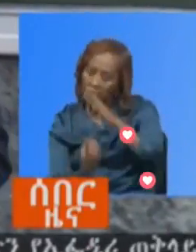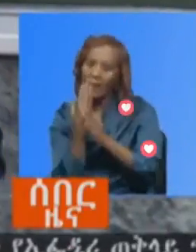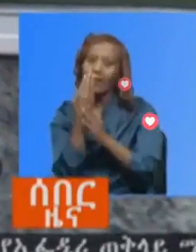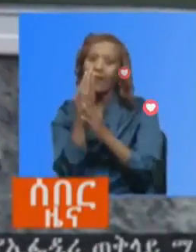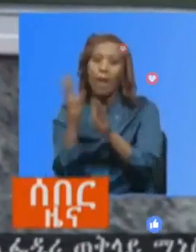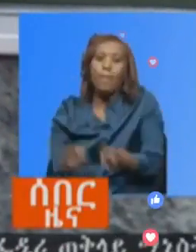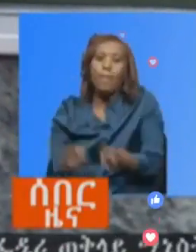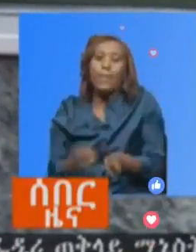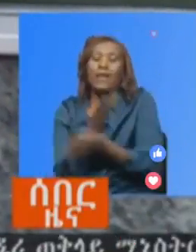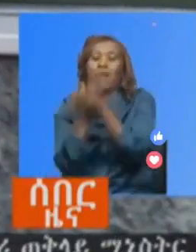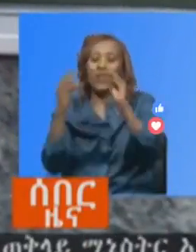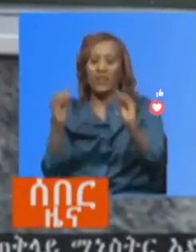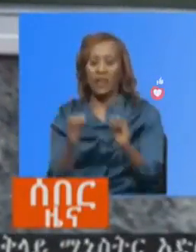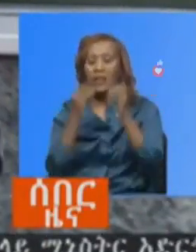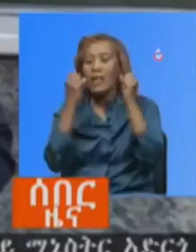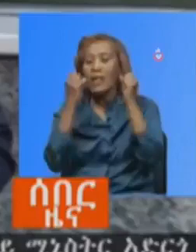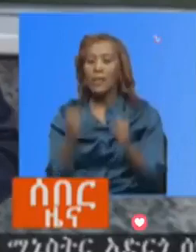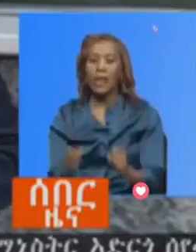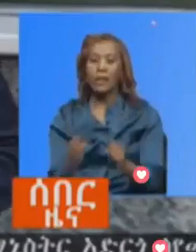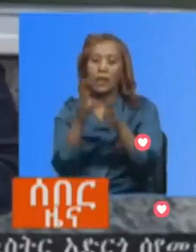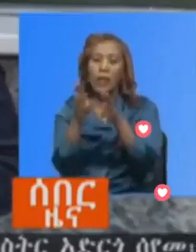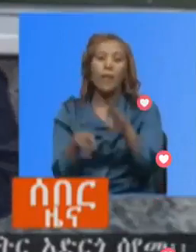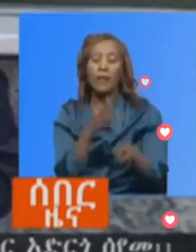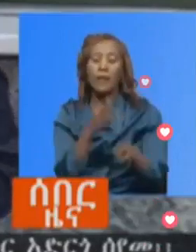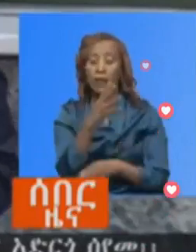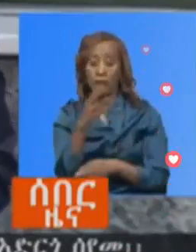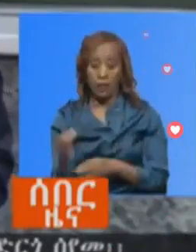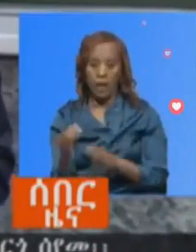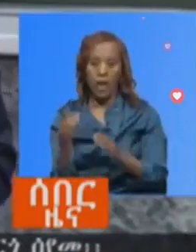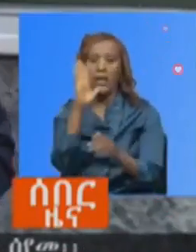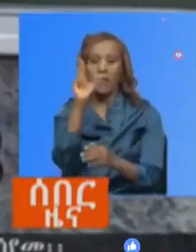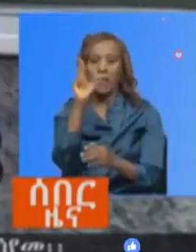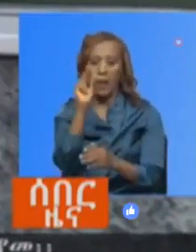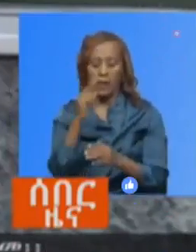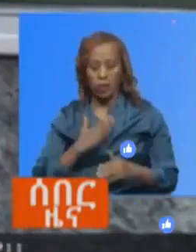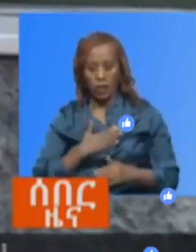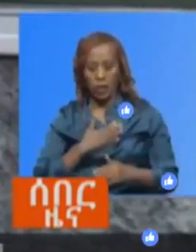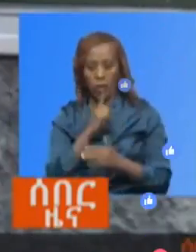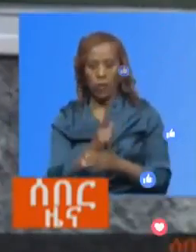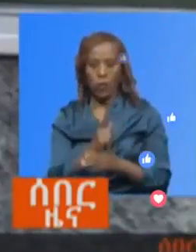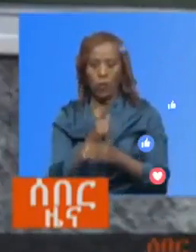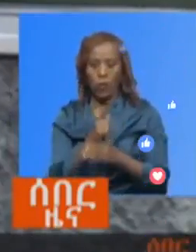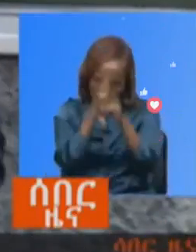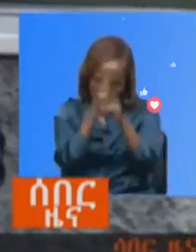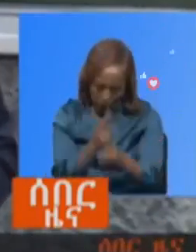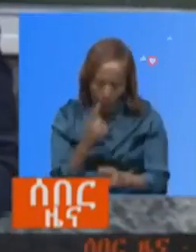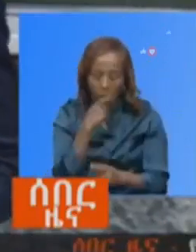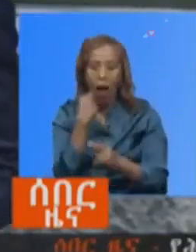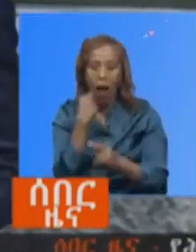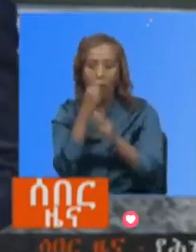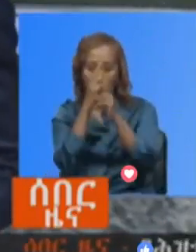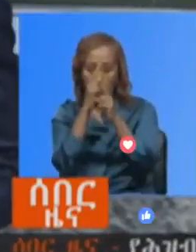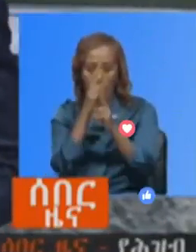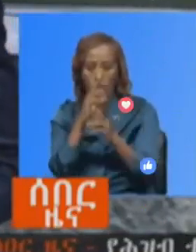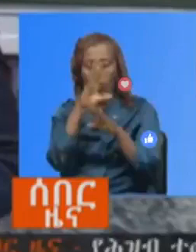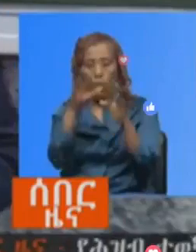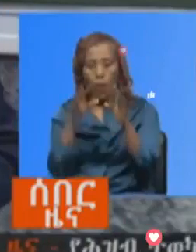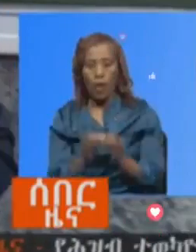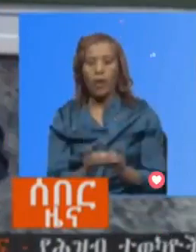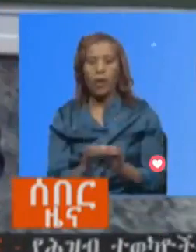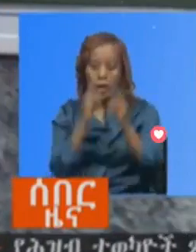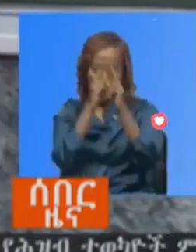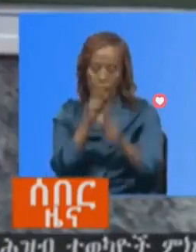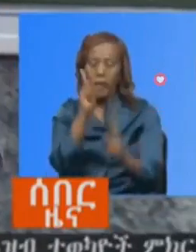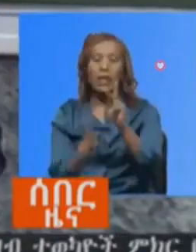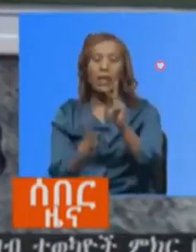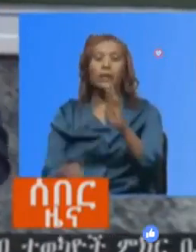መፍታት የሚያስችል መንገድና ግባችን ነው። የተከበሩ አፈ ጉባኤ፣ የተከበራችሁ የህዝብ